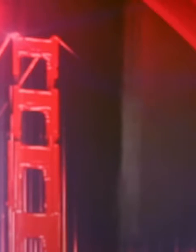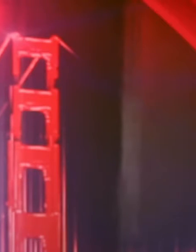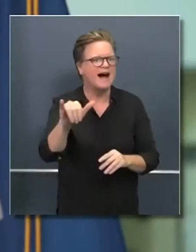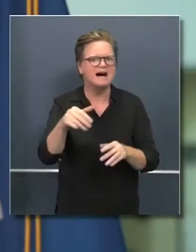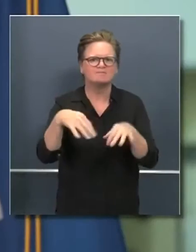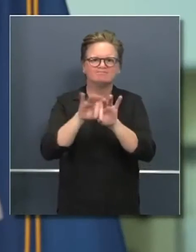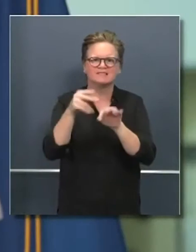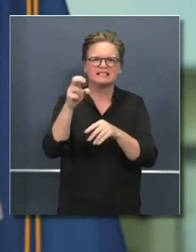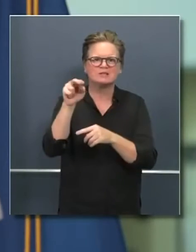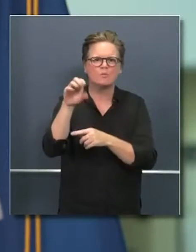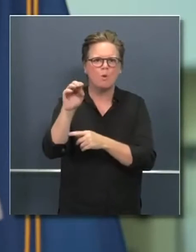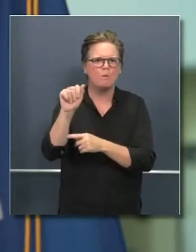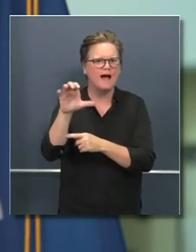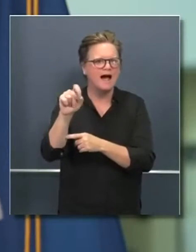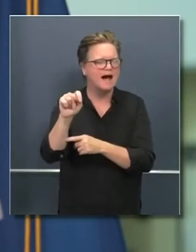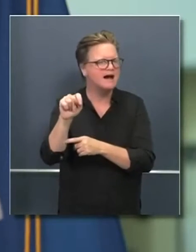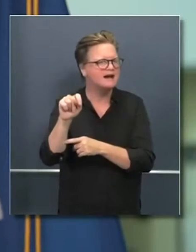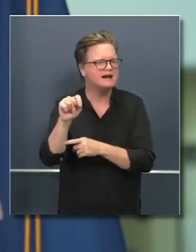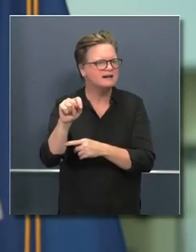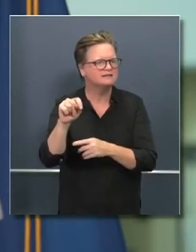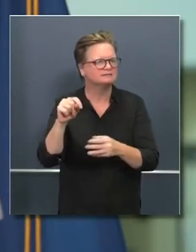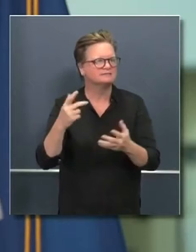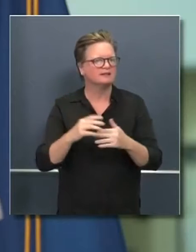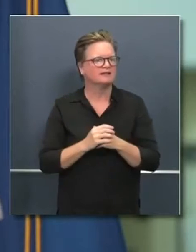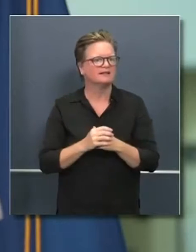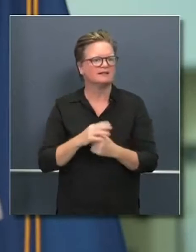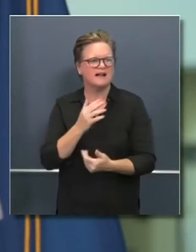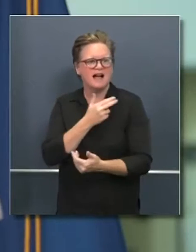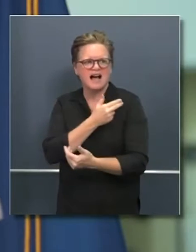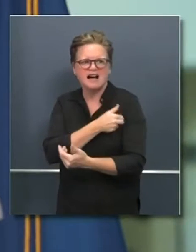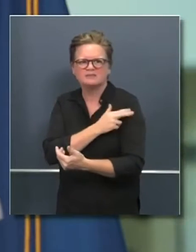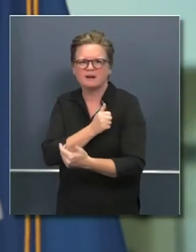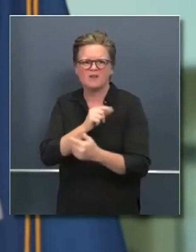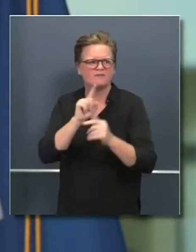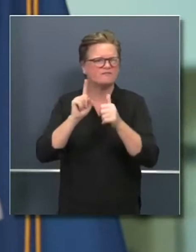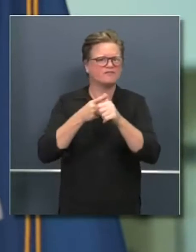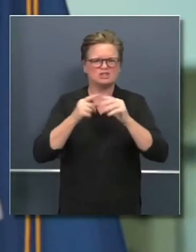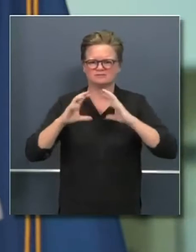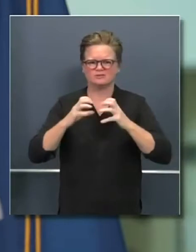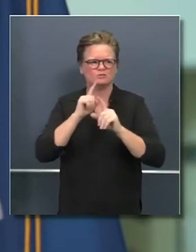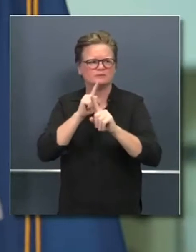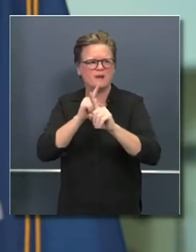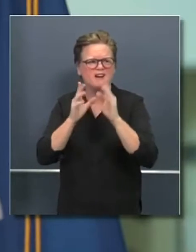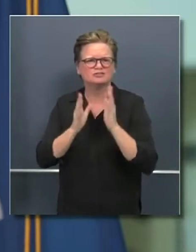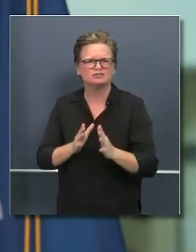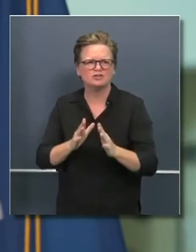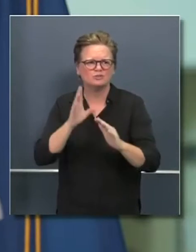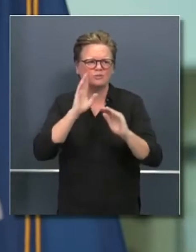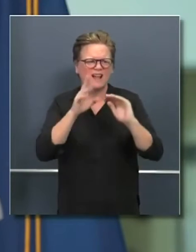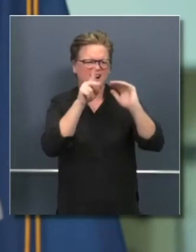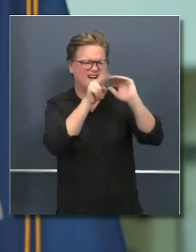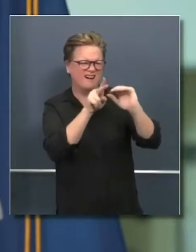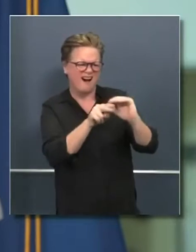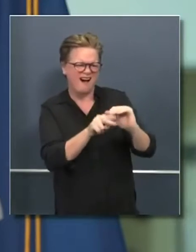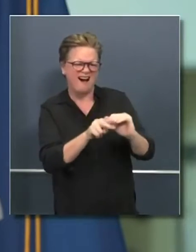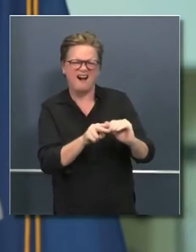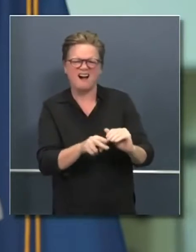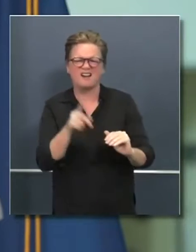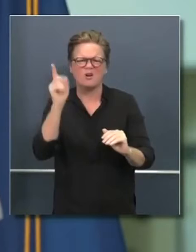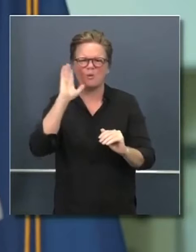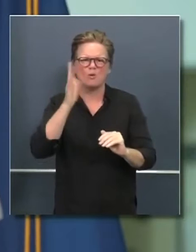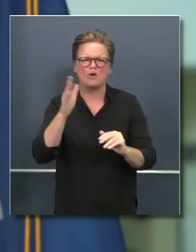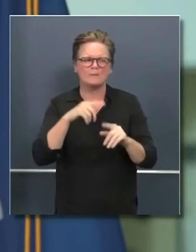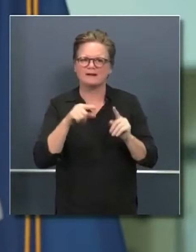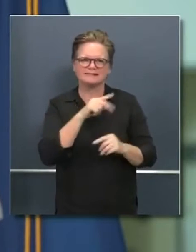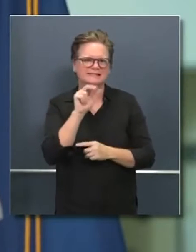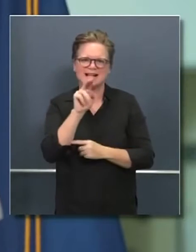đối với tất cả cư dân của tiểu bang Cali có hiệu lực ngay lập tức, tức là nó có hiệu lực ngay từ buổi trưa của